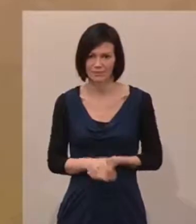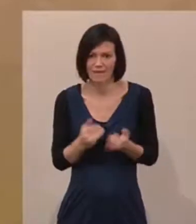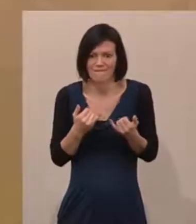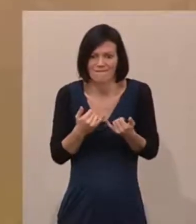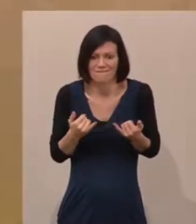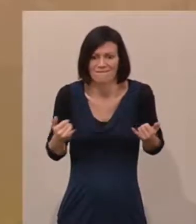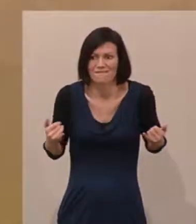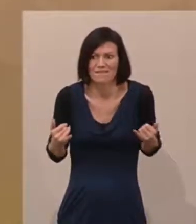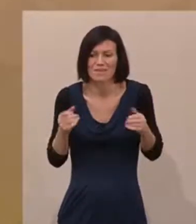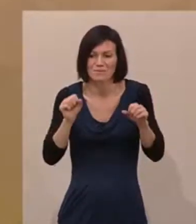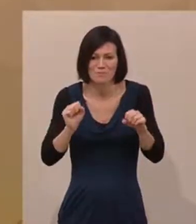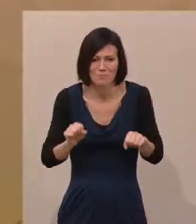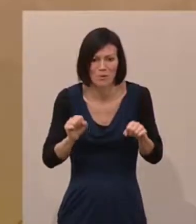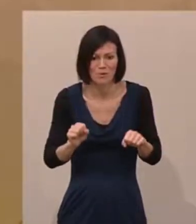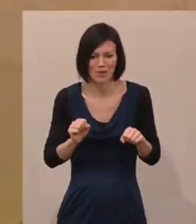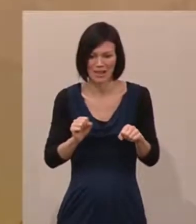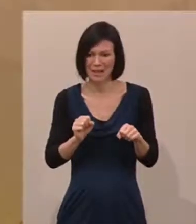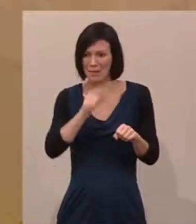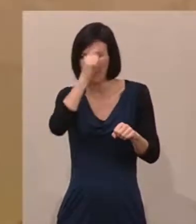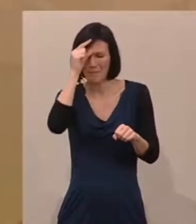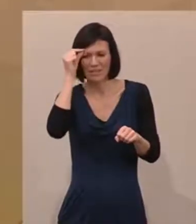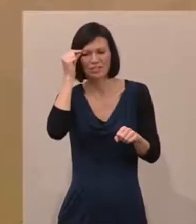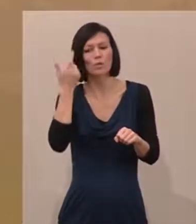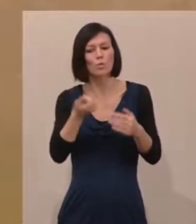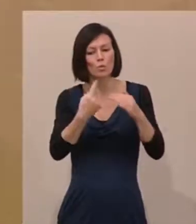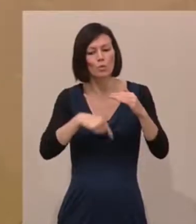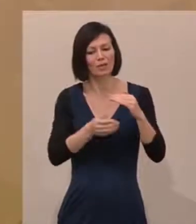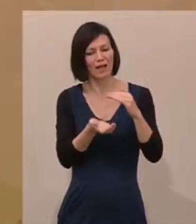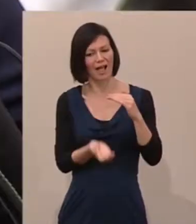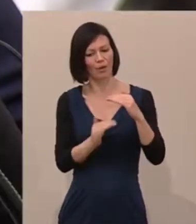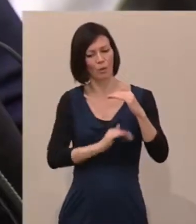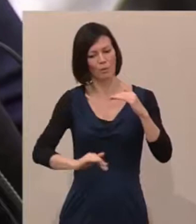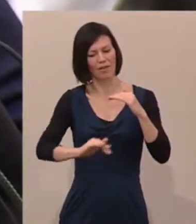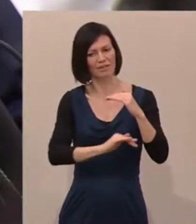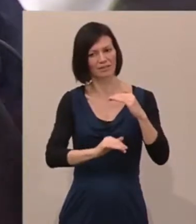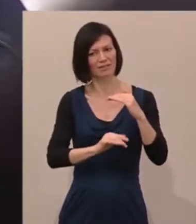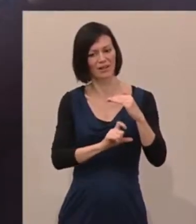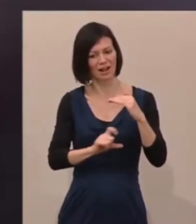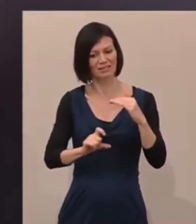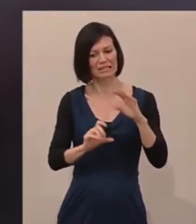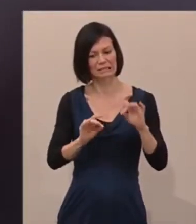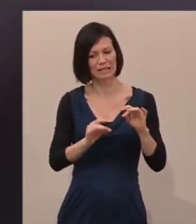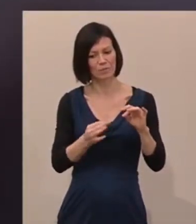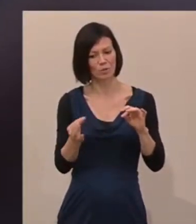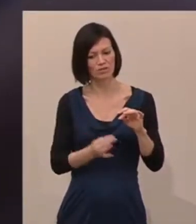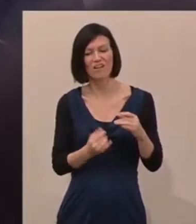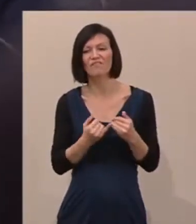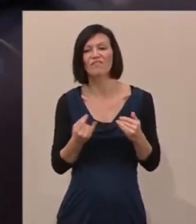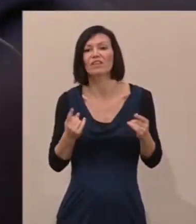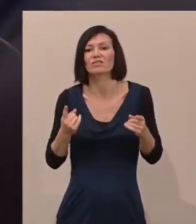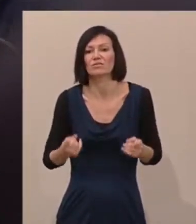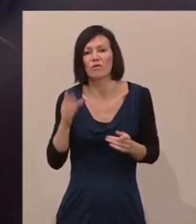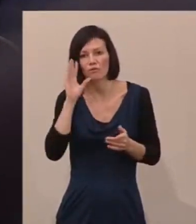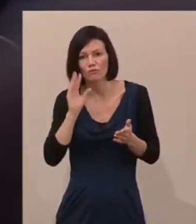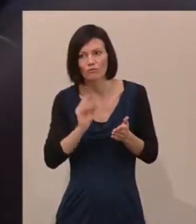können Menschen aus dem unteren Einkommensdrittel und den unteren 10% sich eine